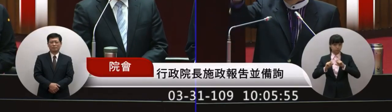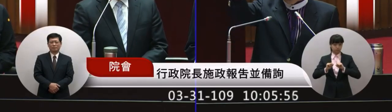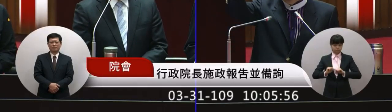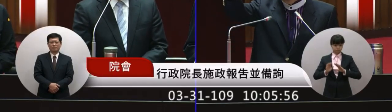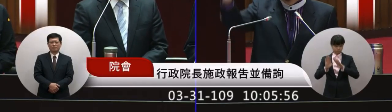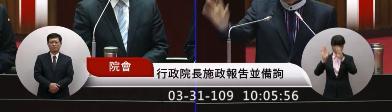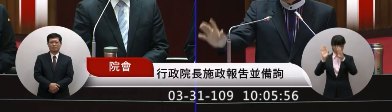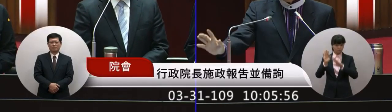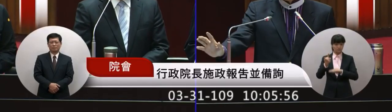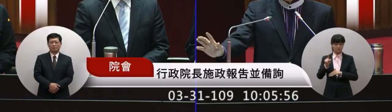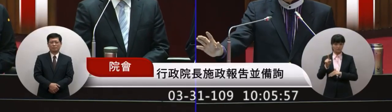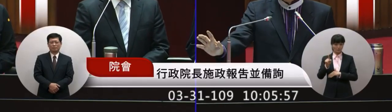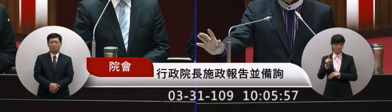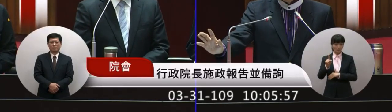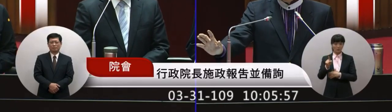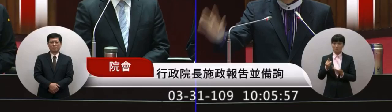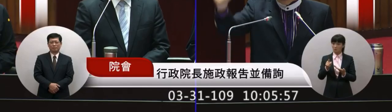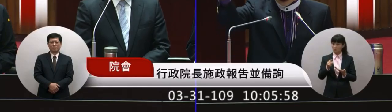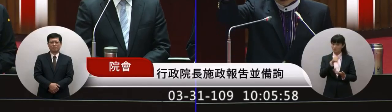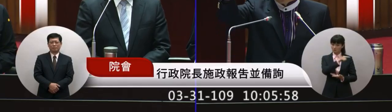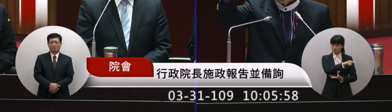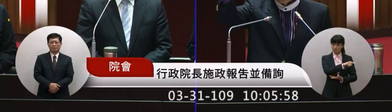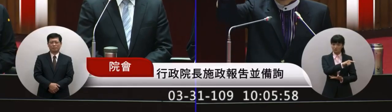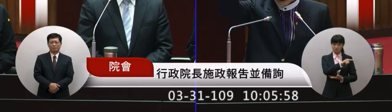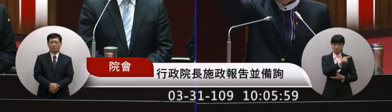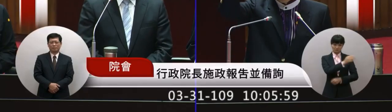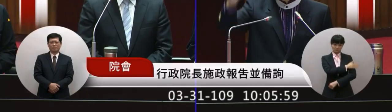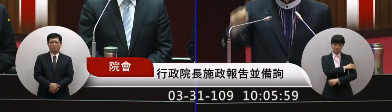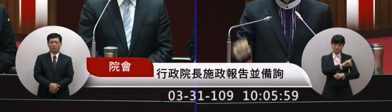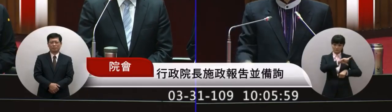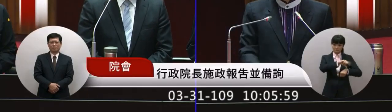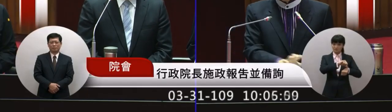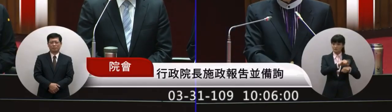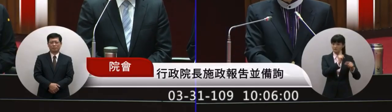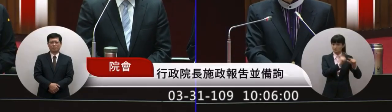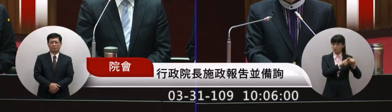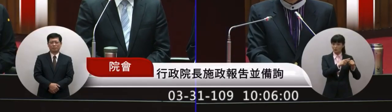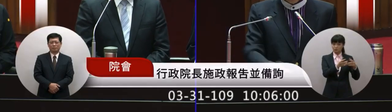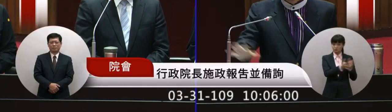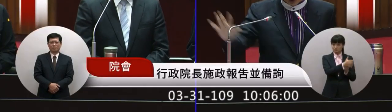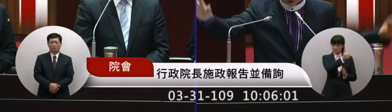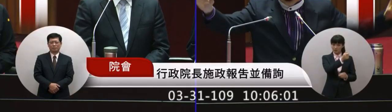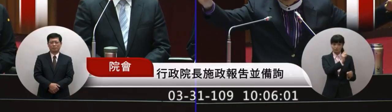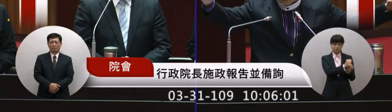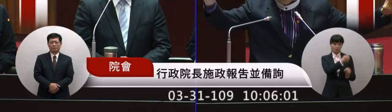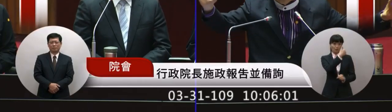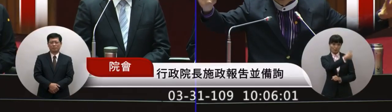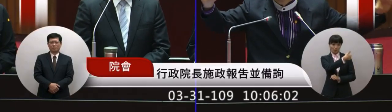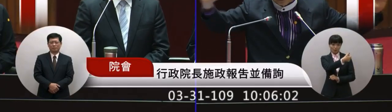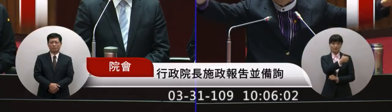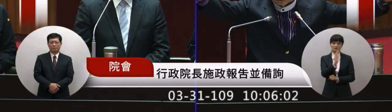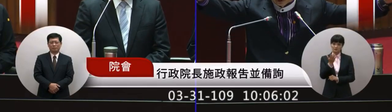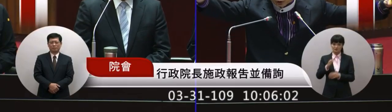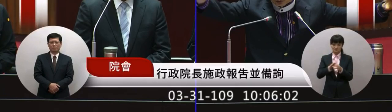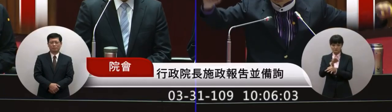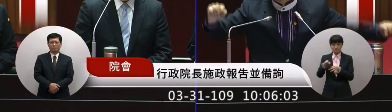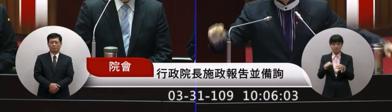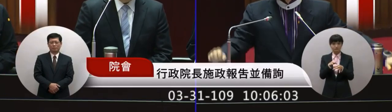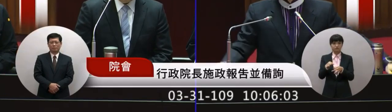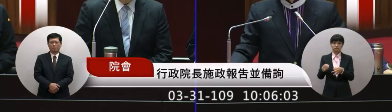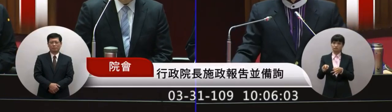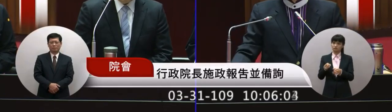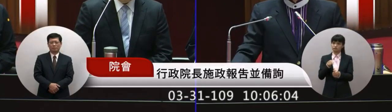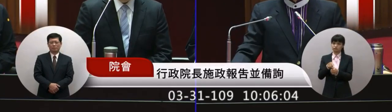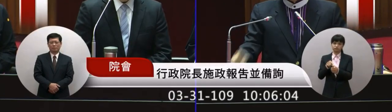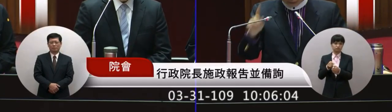了这么样子统一指挥、下下球、世界有名，那你经济有这么呢？多头马车，兵分多路